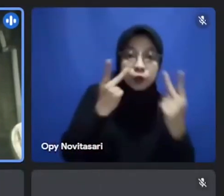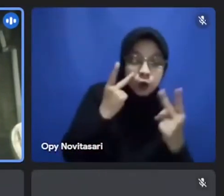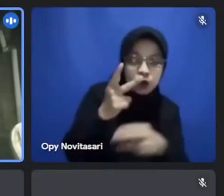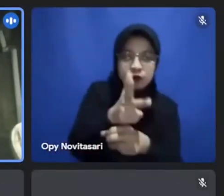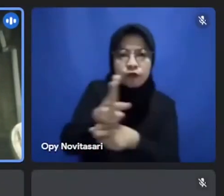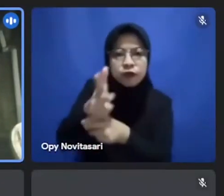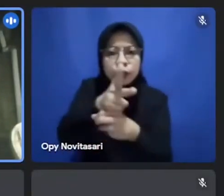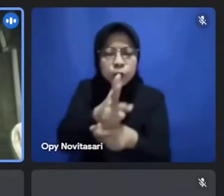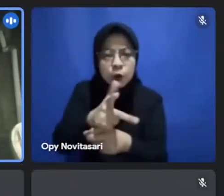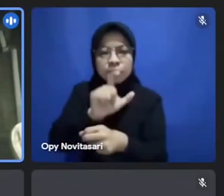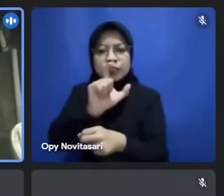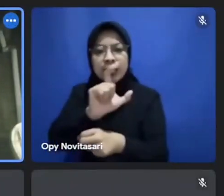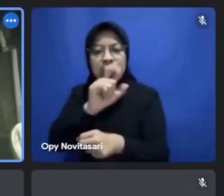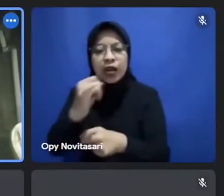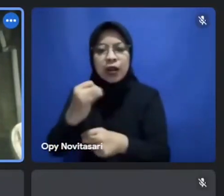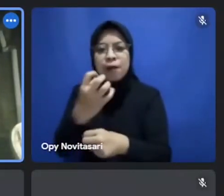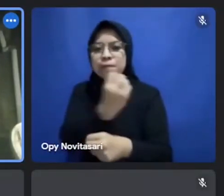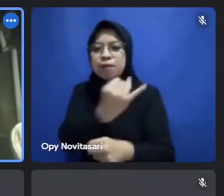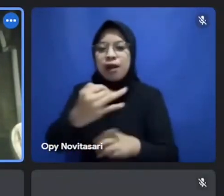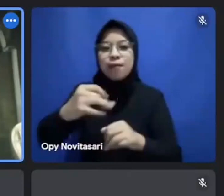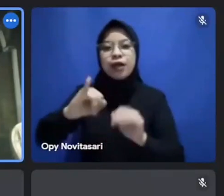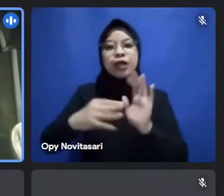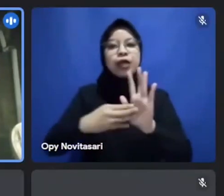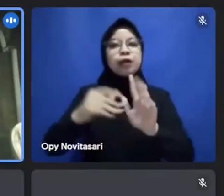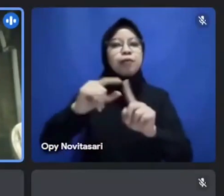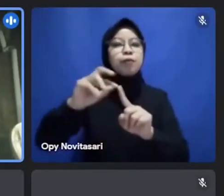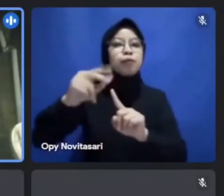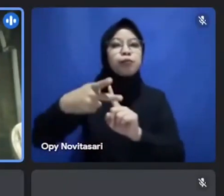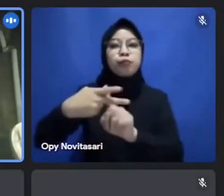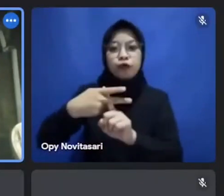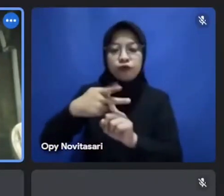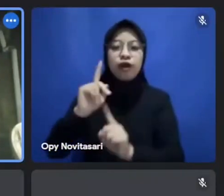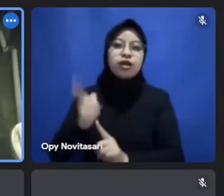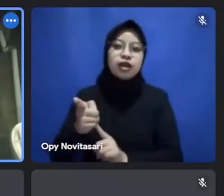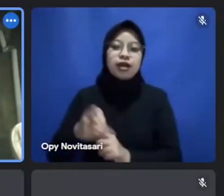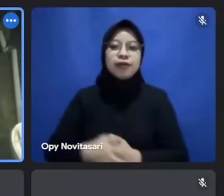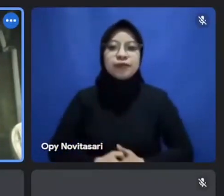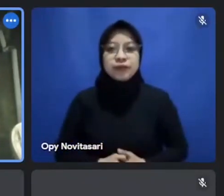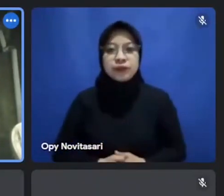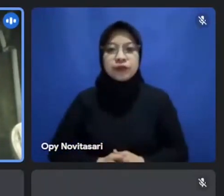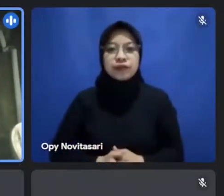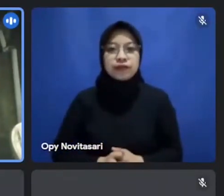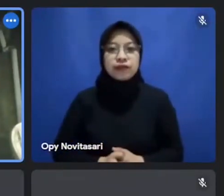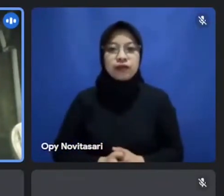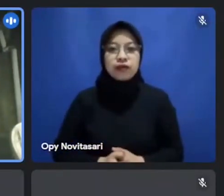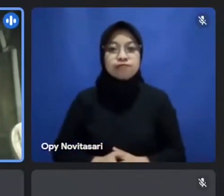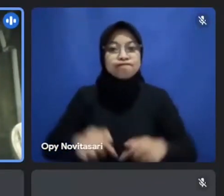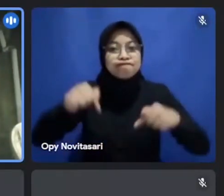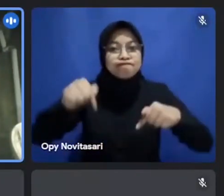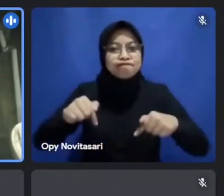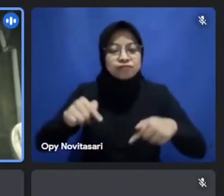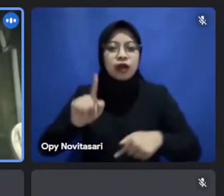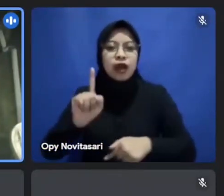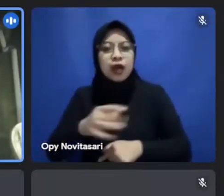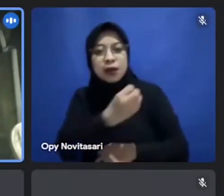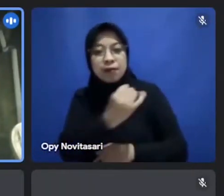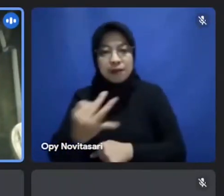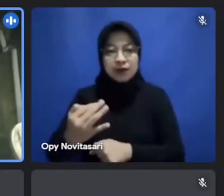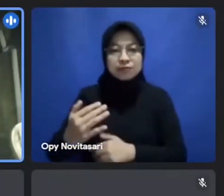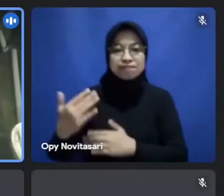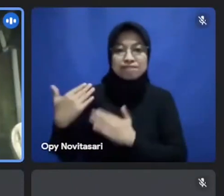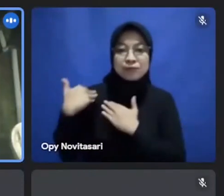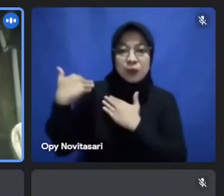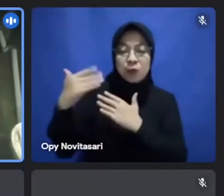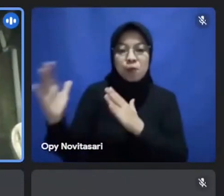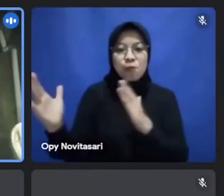spasial media tetap dan improvisasi nah e di sini juga ada saya